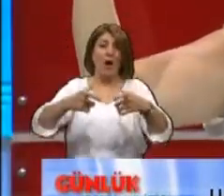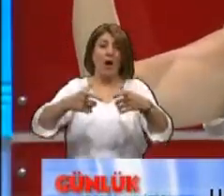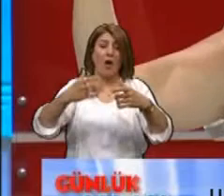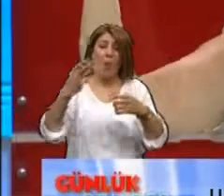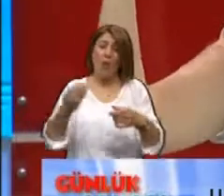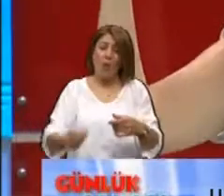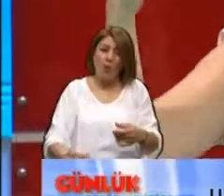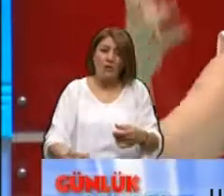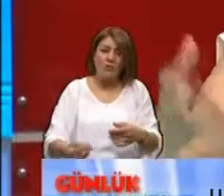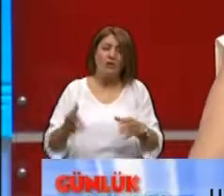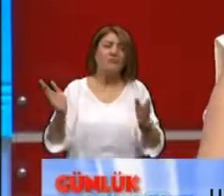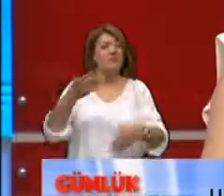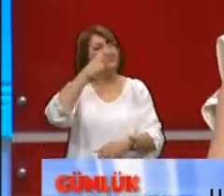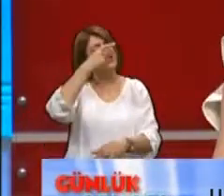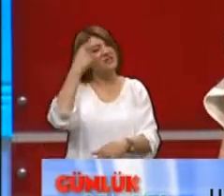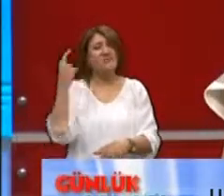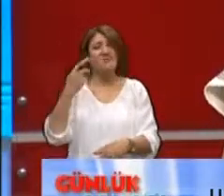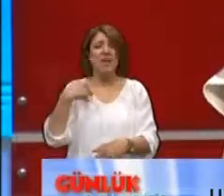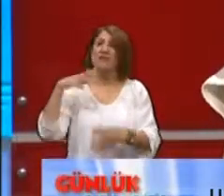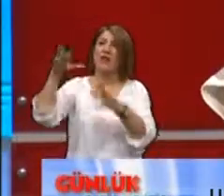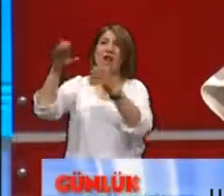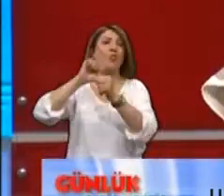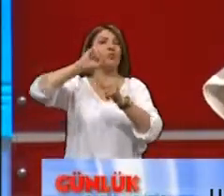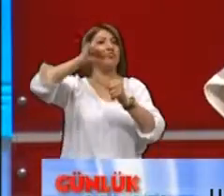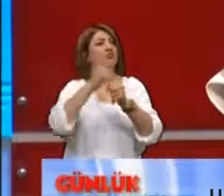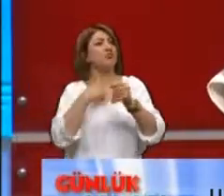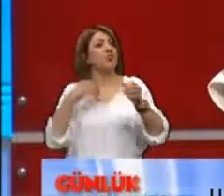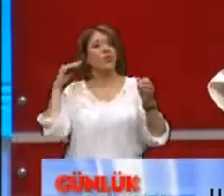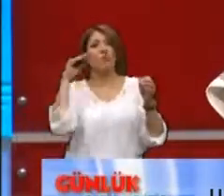hani kısmettir diyor. Alıyor buzdolabı.